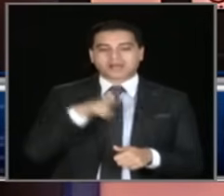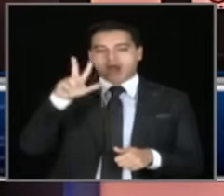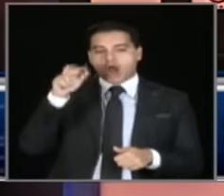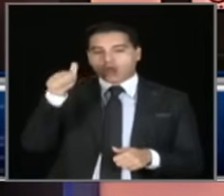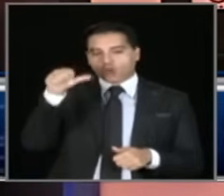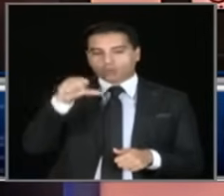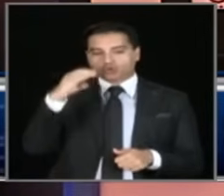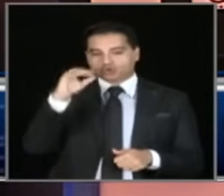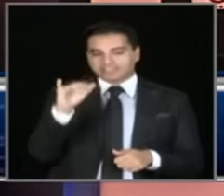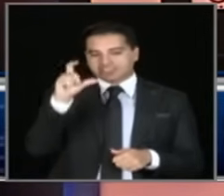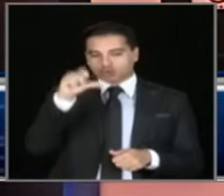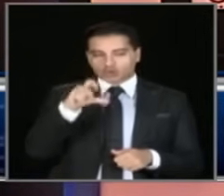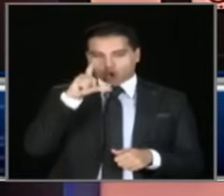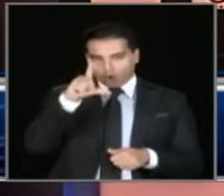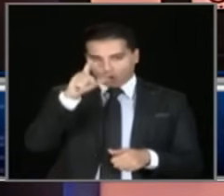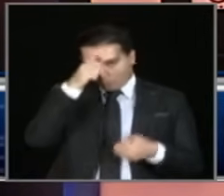الأوجينول؟